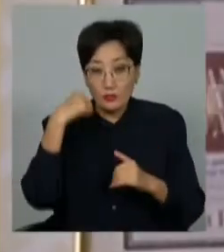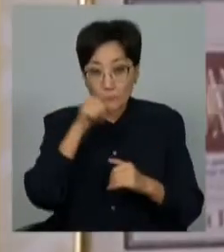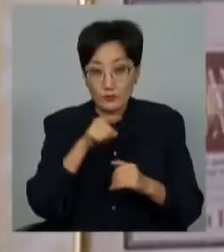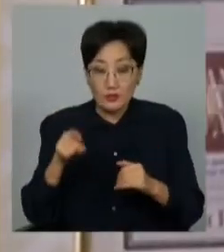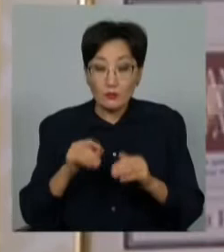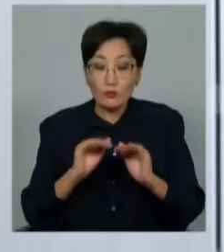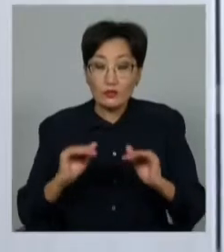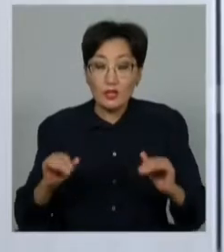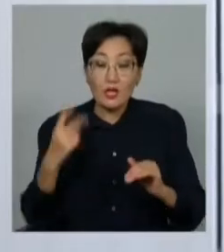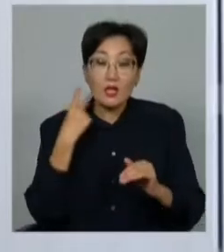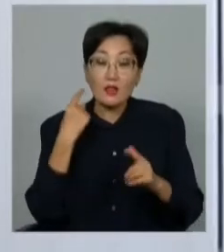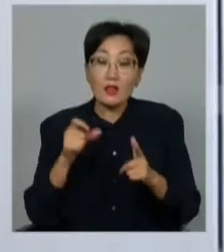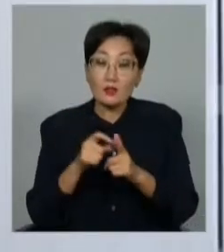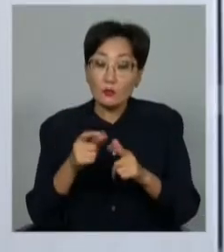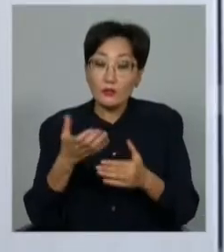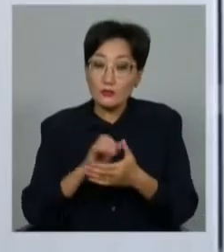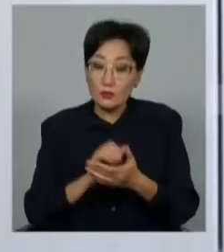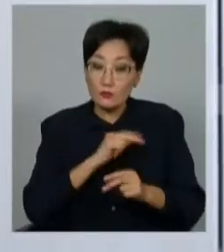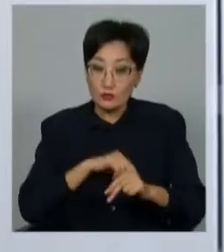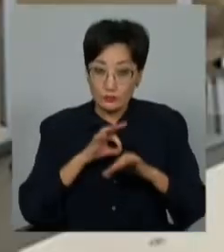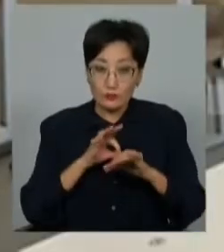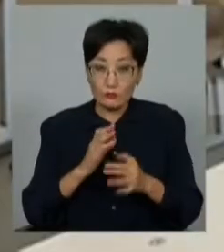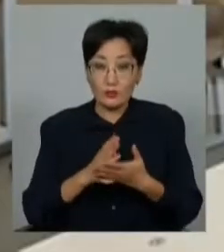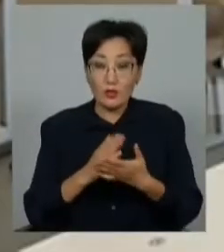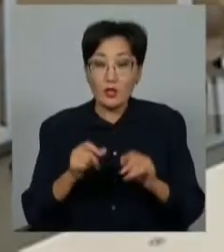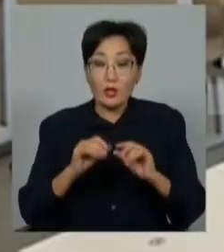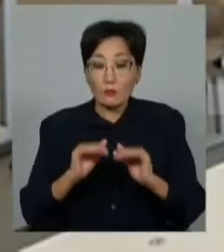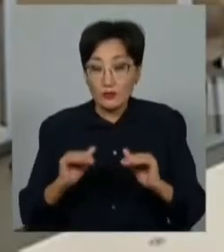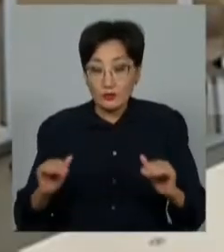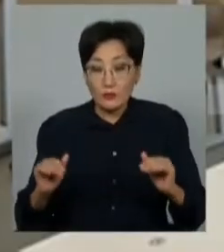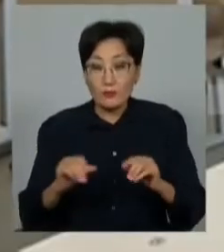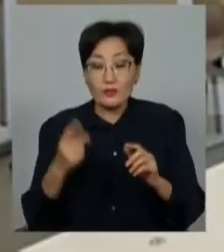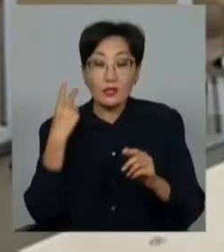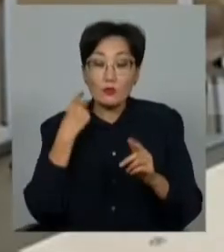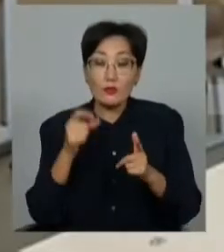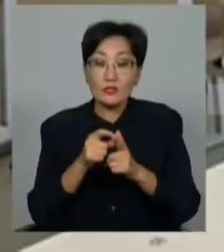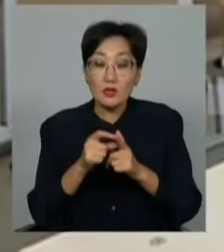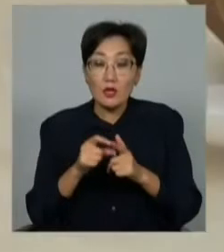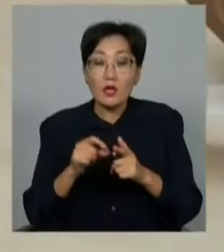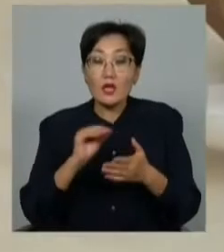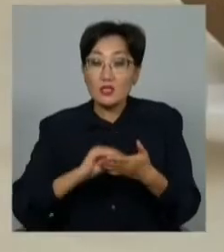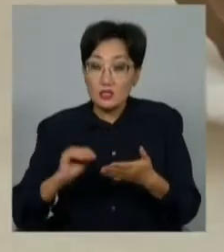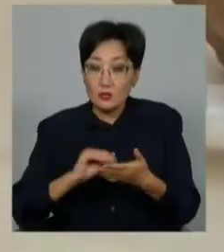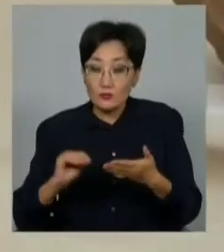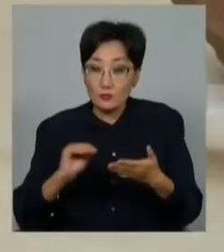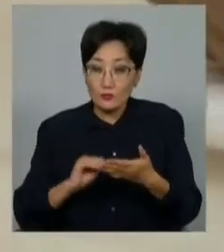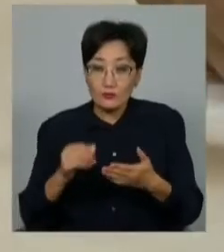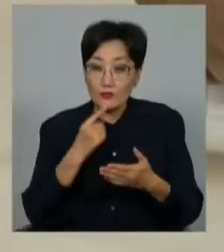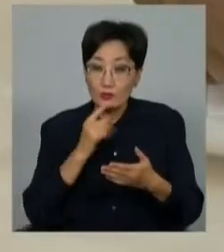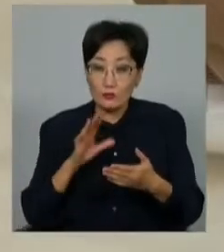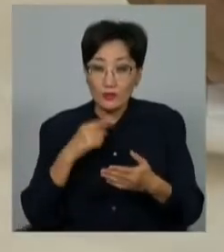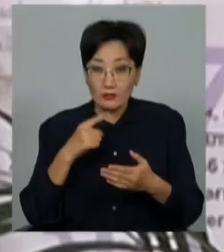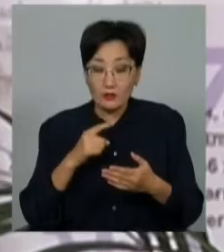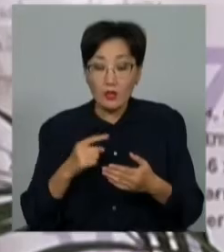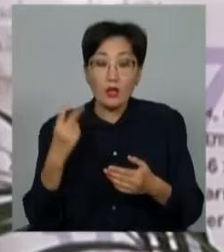бері оқушыларға латын әліпбиімен таныстыру жұмыстары жүргізілген. Мектеп оқушылары латын қарпінде шығарма жазу қиынға соқпағандығын айтып отыр.